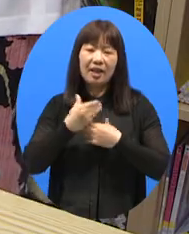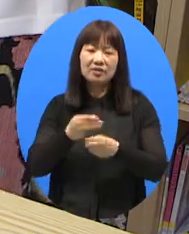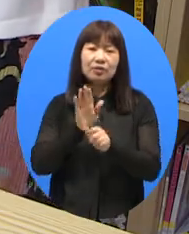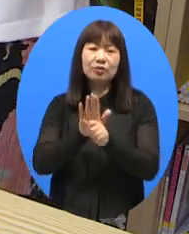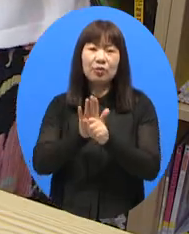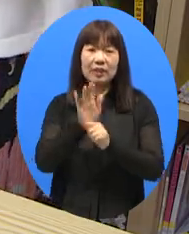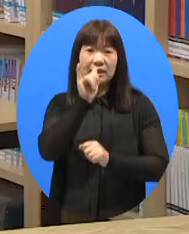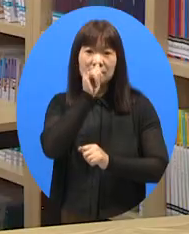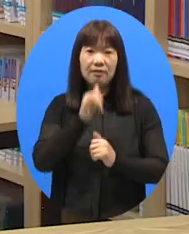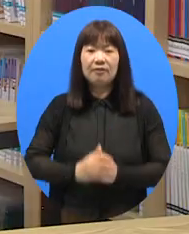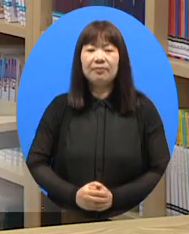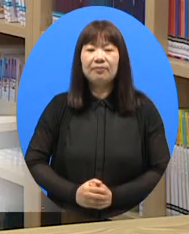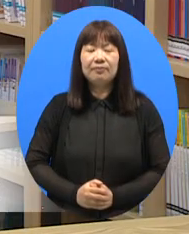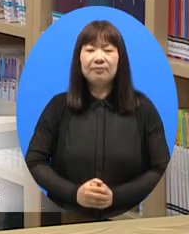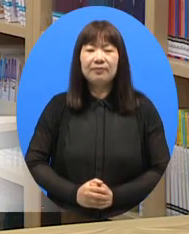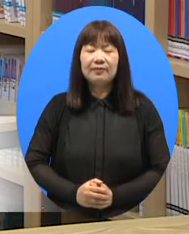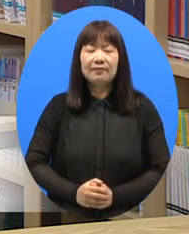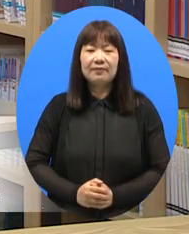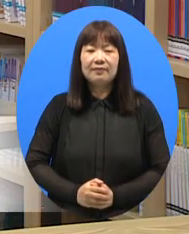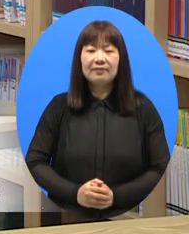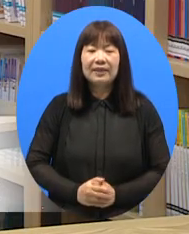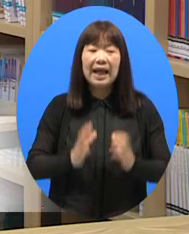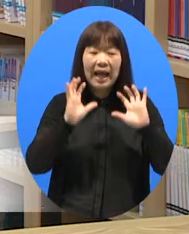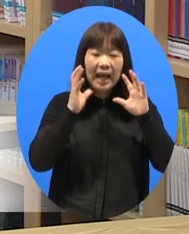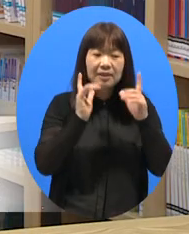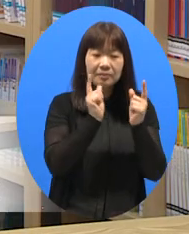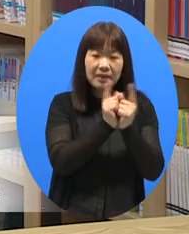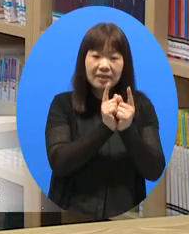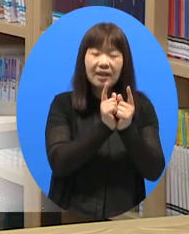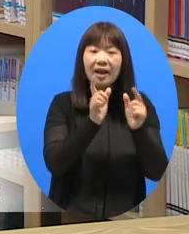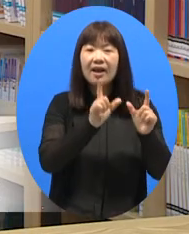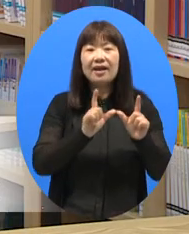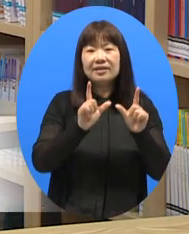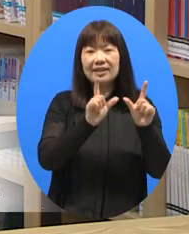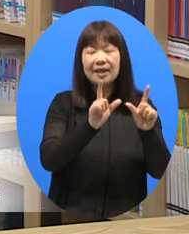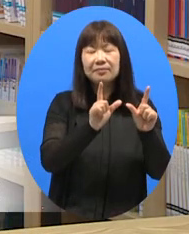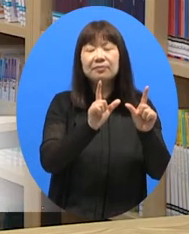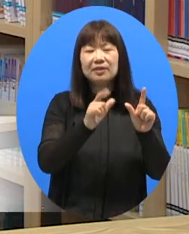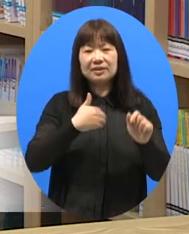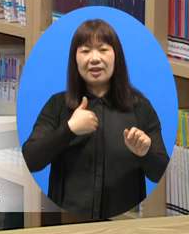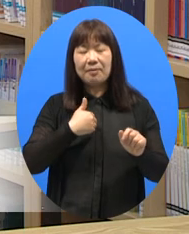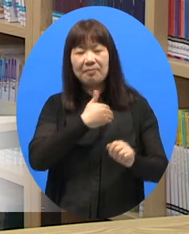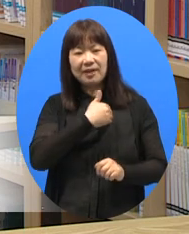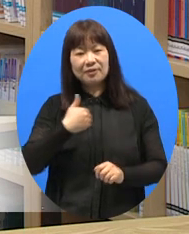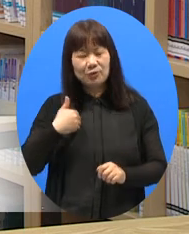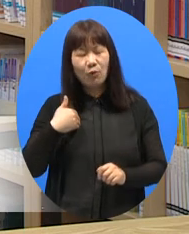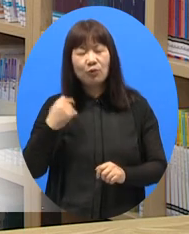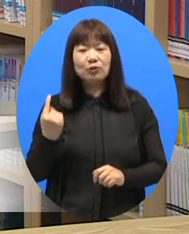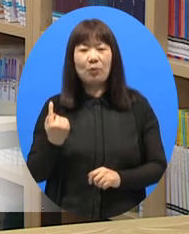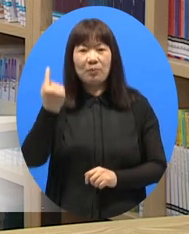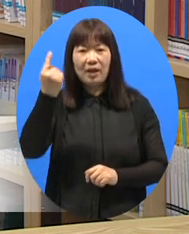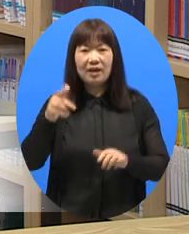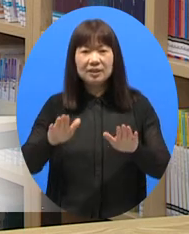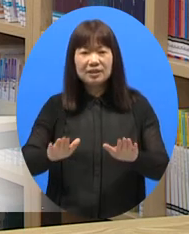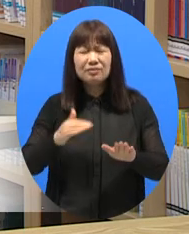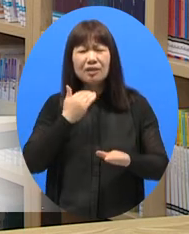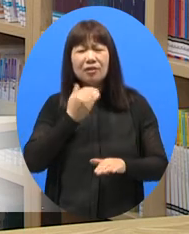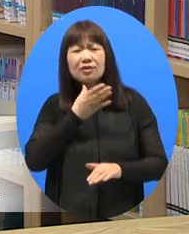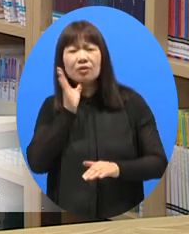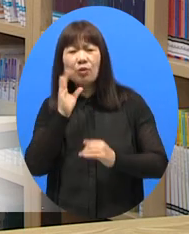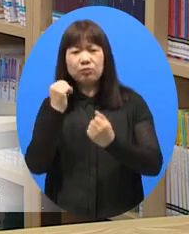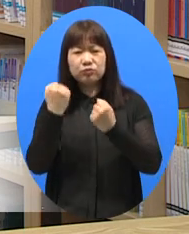있습니다. 아이들을 또 만나는 그 삶의 질이 제가 바뀌고 이렇게 제가 이 나이에 뭔가 한다는